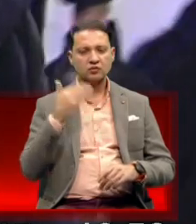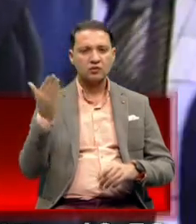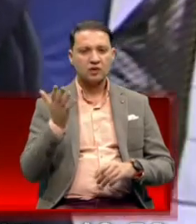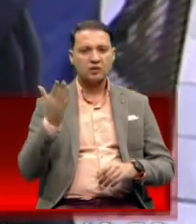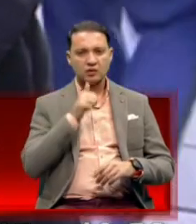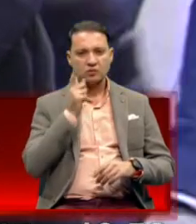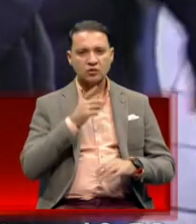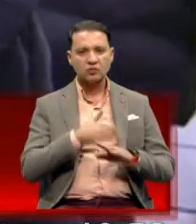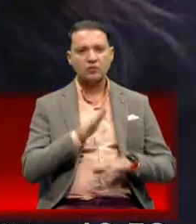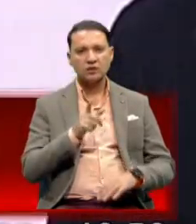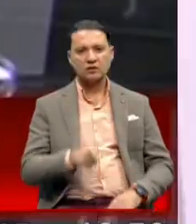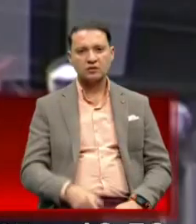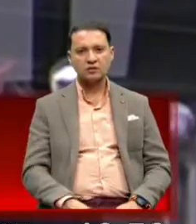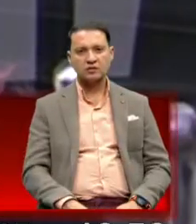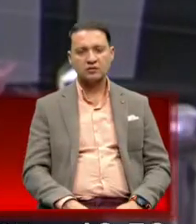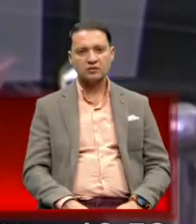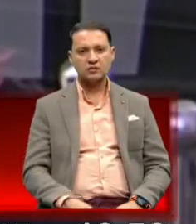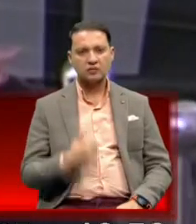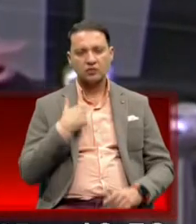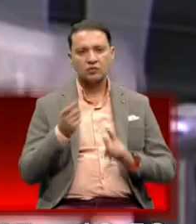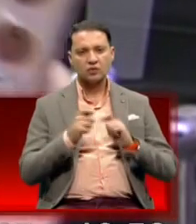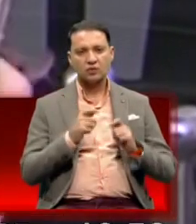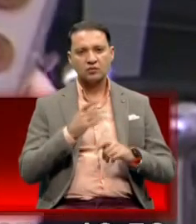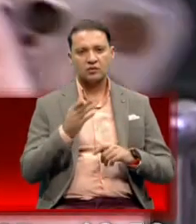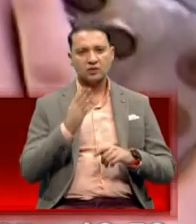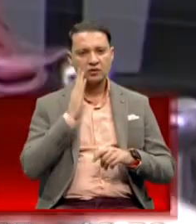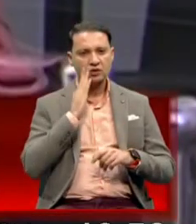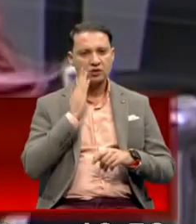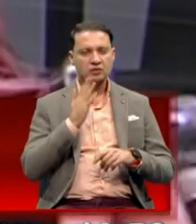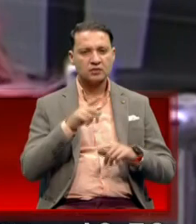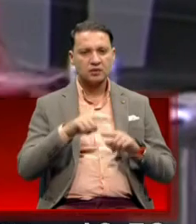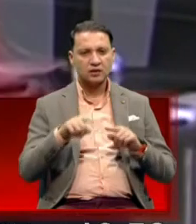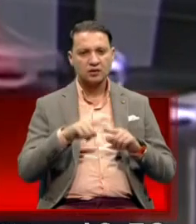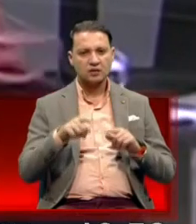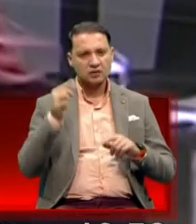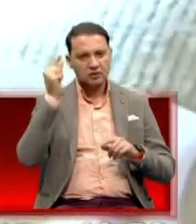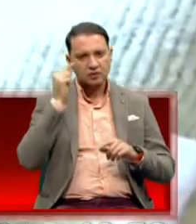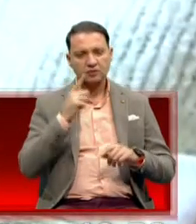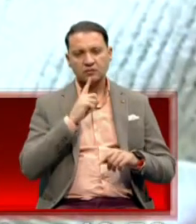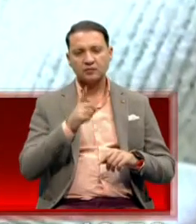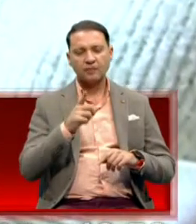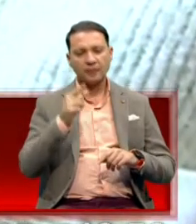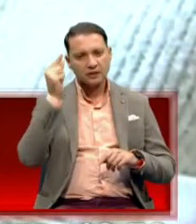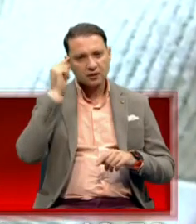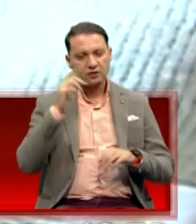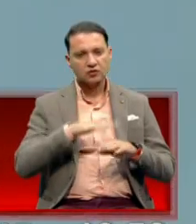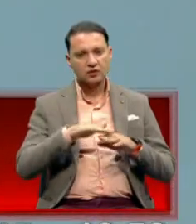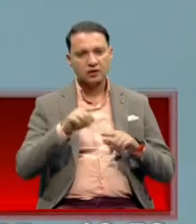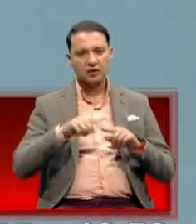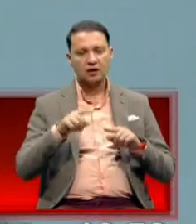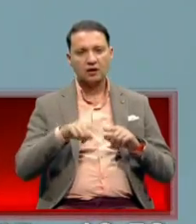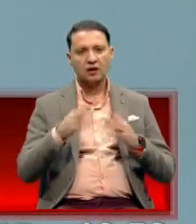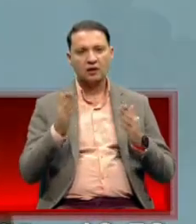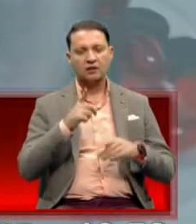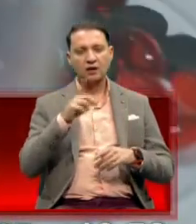dışarıdan alan hiçbir şeyi doğru bulmuyorum. Kullanıyorum. Ne için kullanıyorsunuz? Cildim, tırnaklarım, saçım. Saç, cilt, tırnak